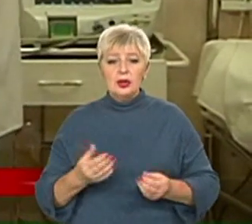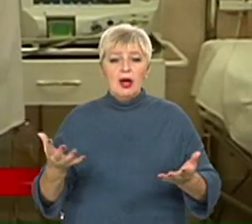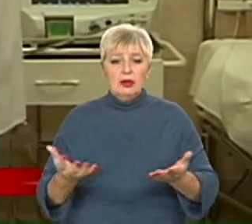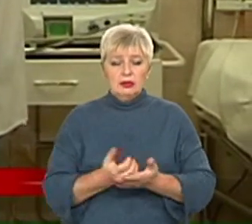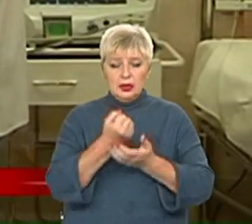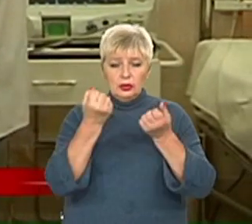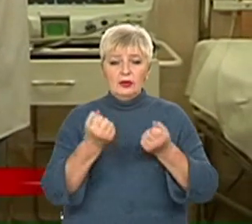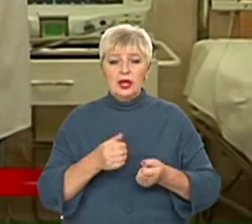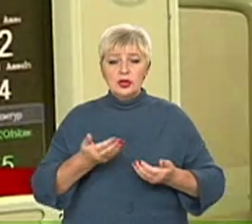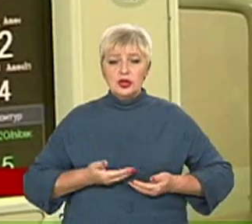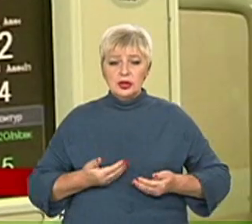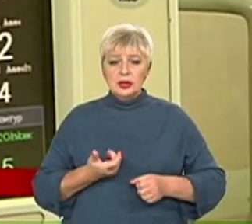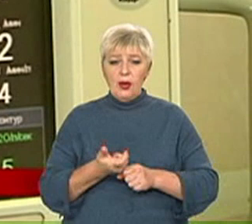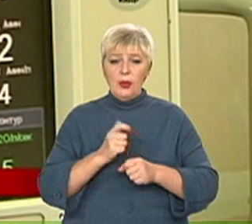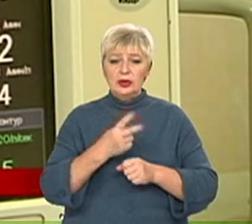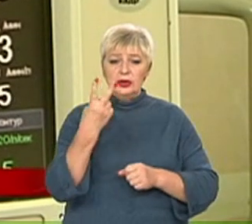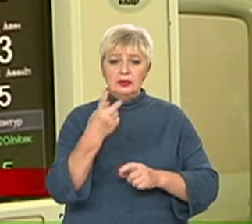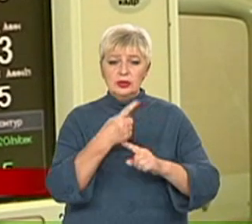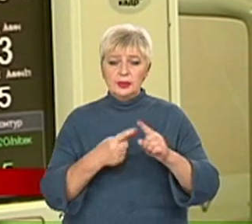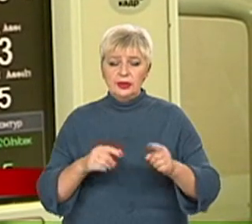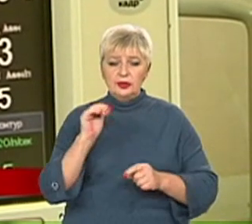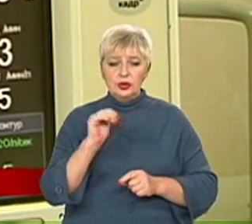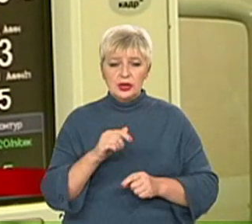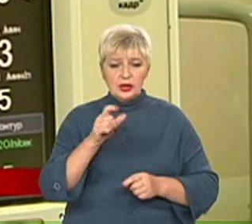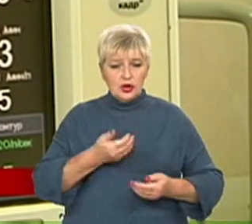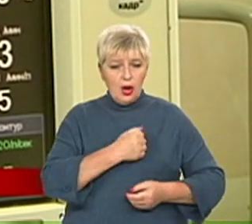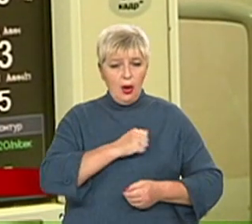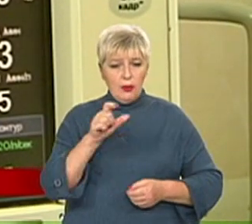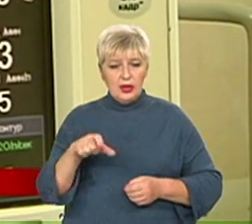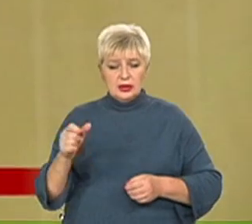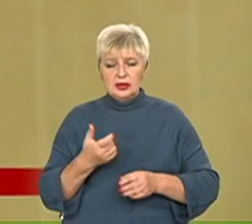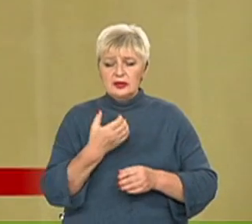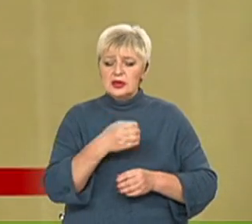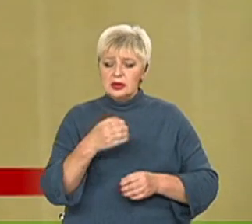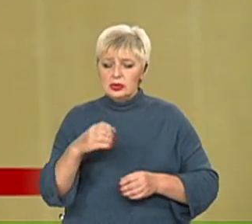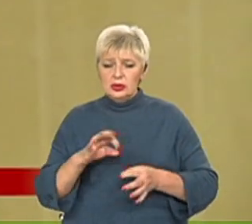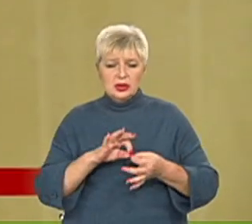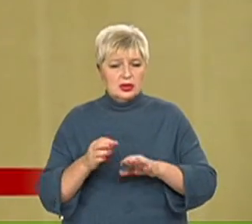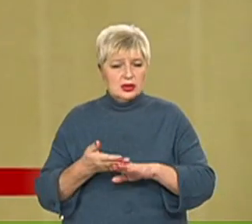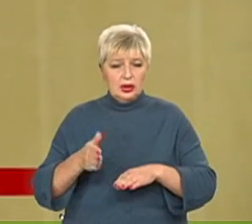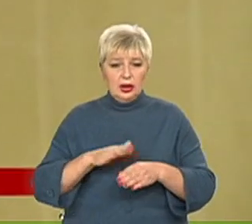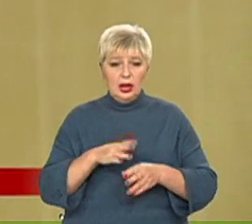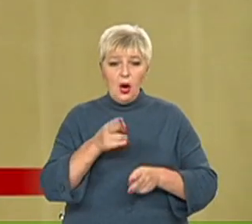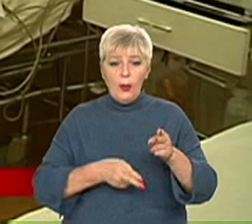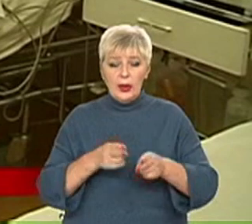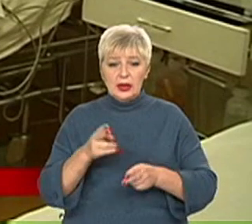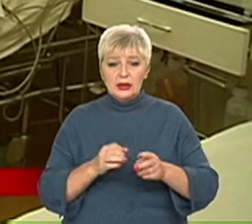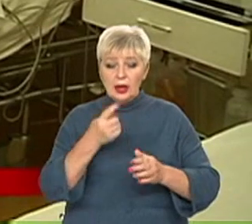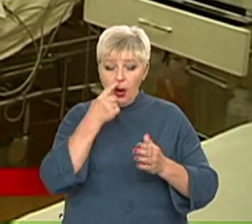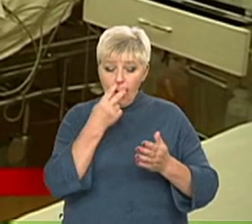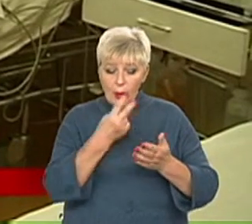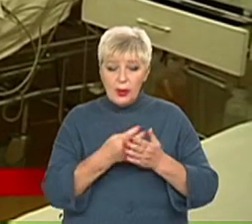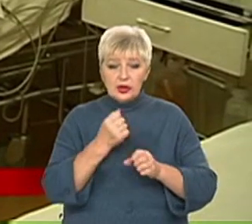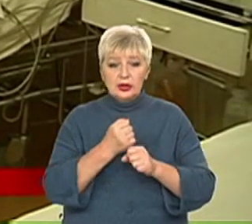понад 2500 бійців та провели сотні надскладних операцій. Побачити роботу лікарні зсередини іноземні